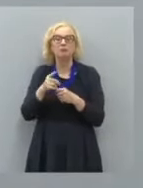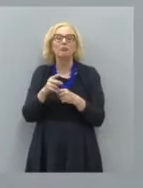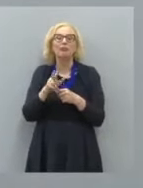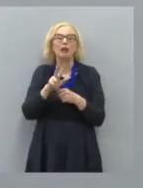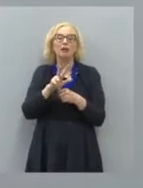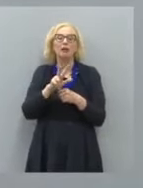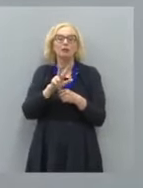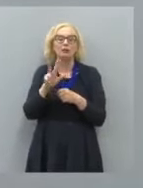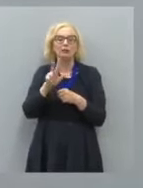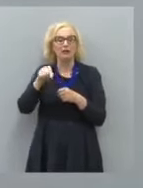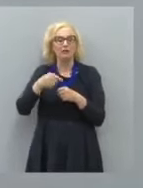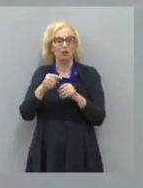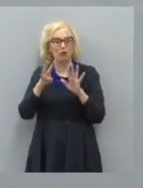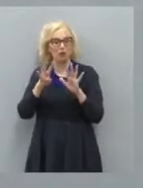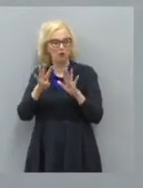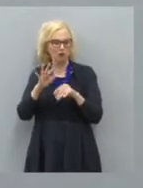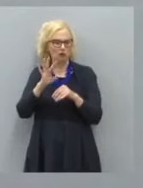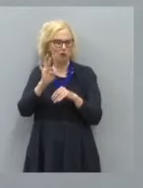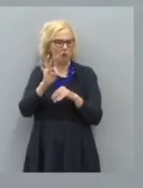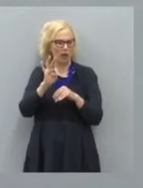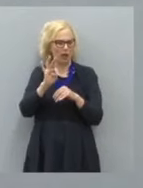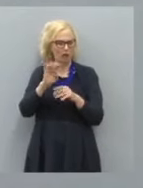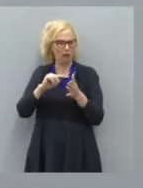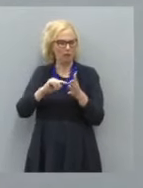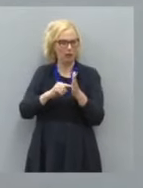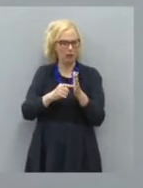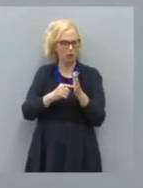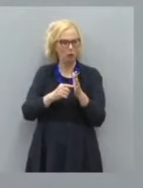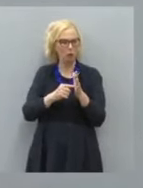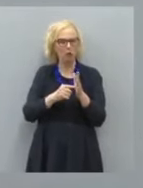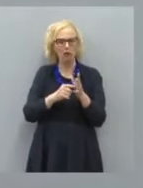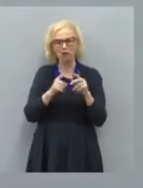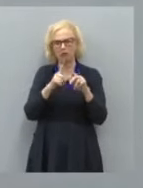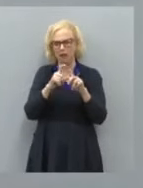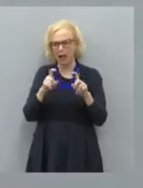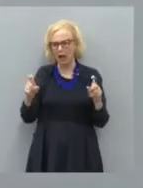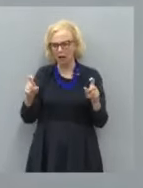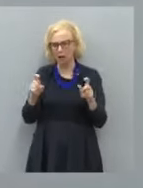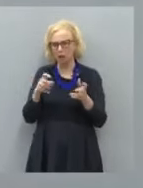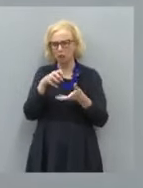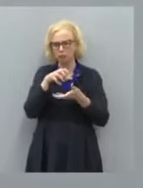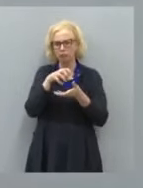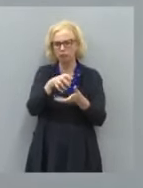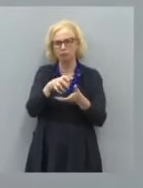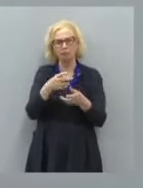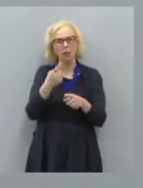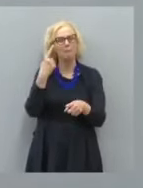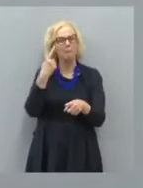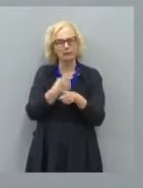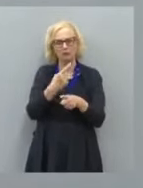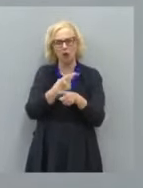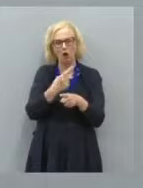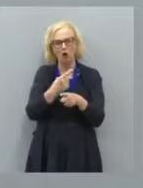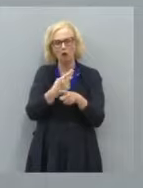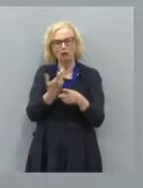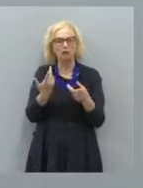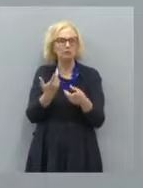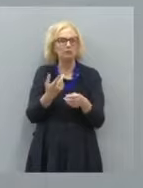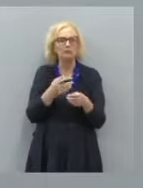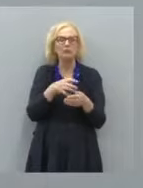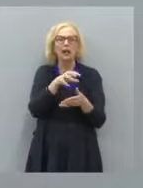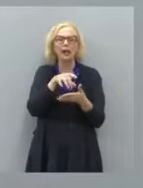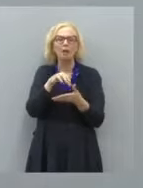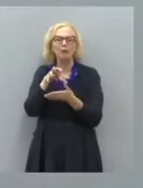circa 40 milioni hanno natura più indifferenziata che vanno a coprire tutti i fabbisogni e rimpinguano i capitoli